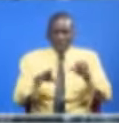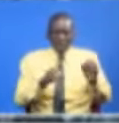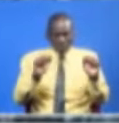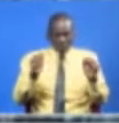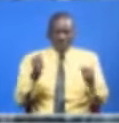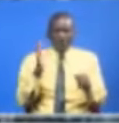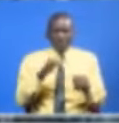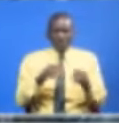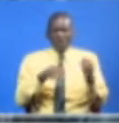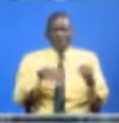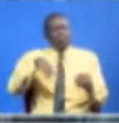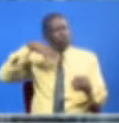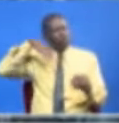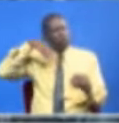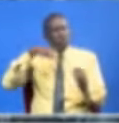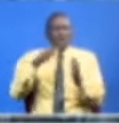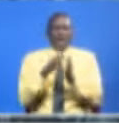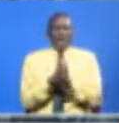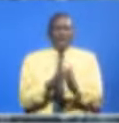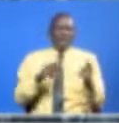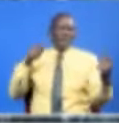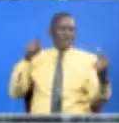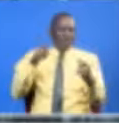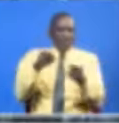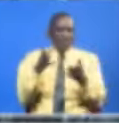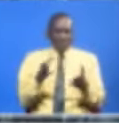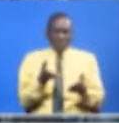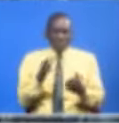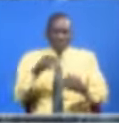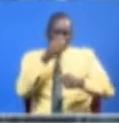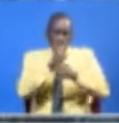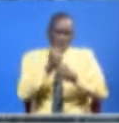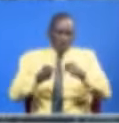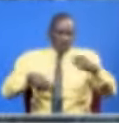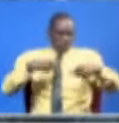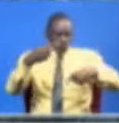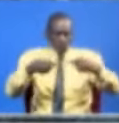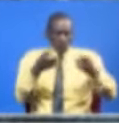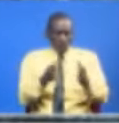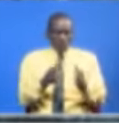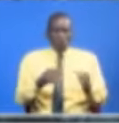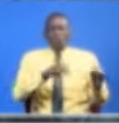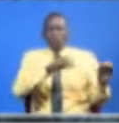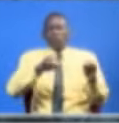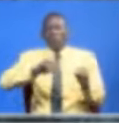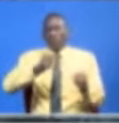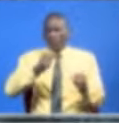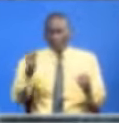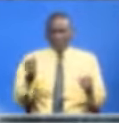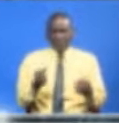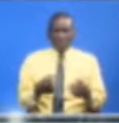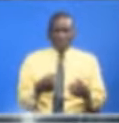kama umbwa, na kufikia saizi hizi shughuli zinaendelea. Tunaenda pande ile ingine ya